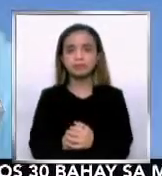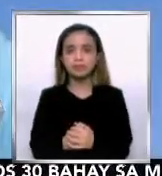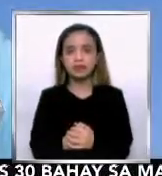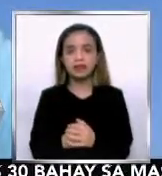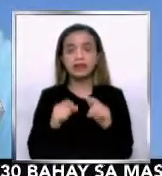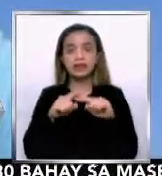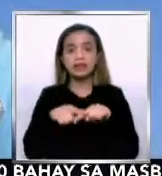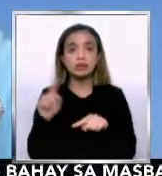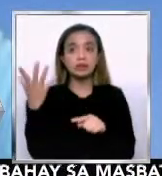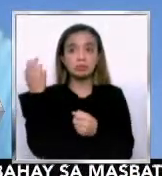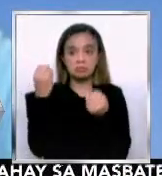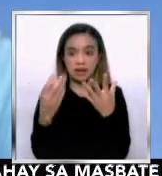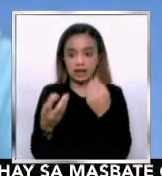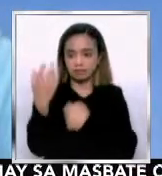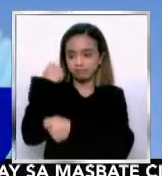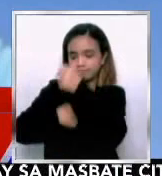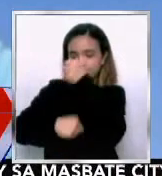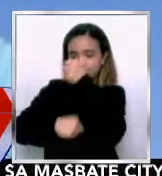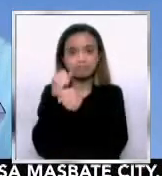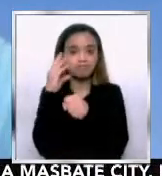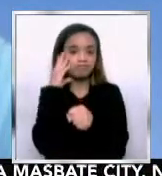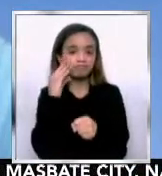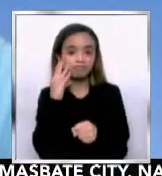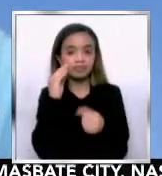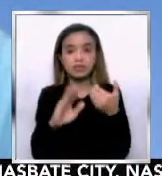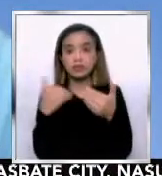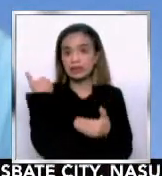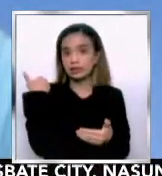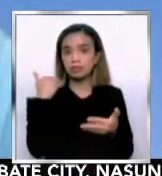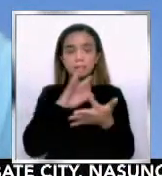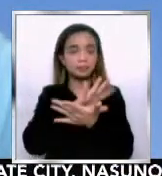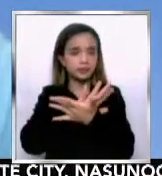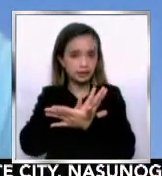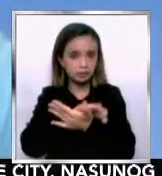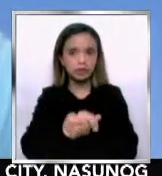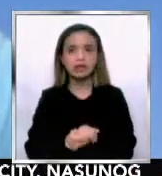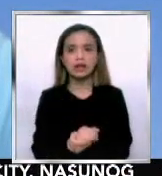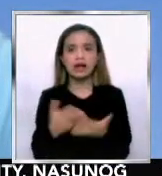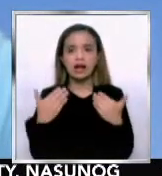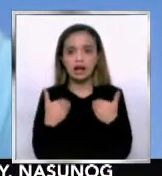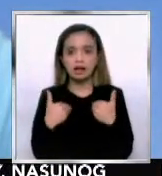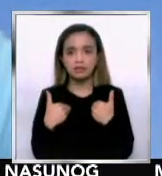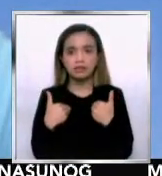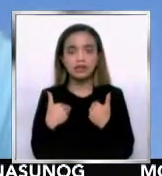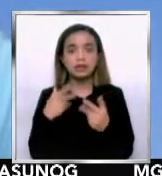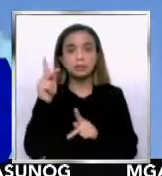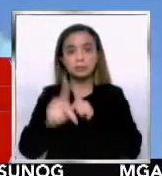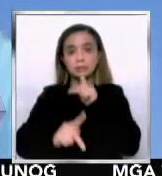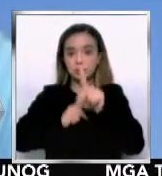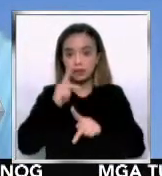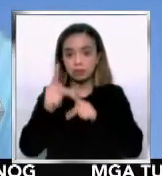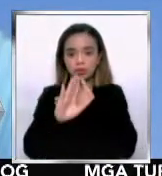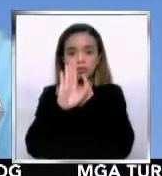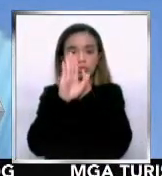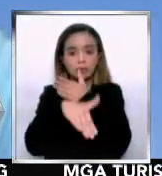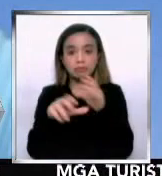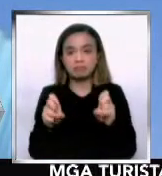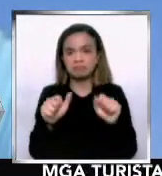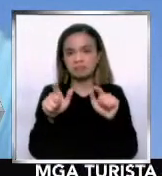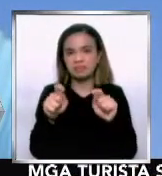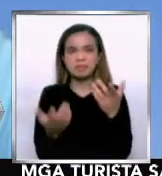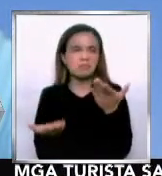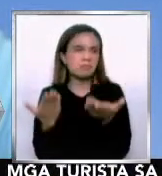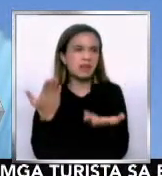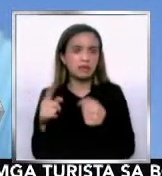taon, lalo na ng mga pre-pandemic, meron na tayong mga kababayan bumabalik ng Saturday. Siguro mga 3 o'clock,